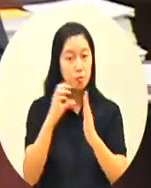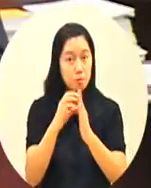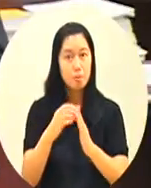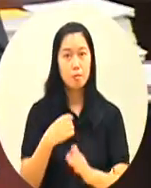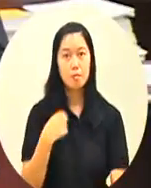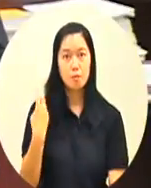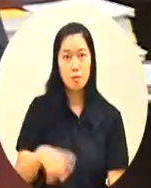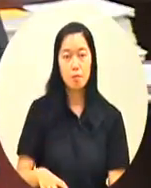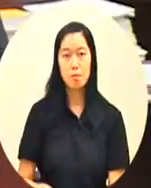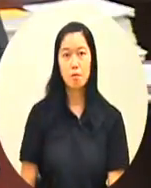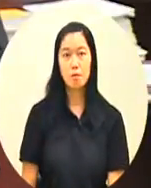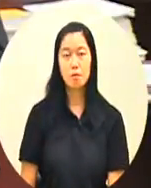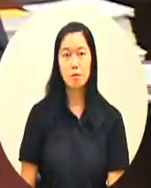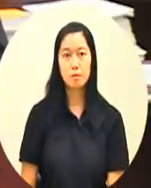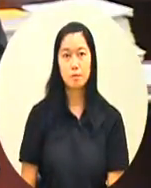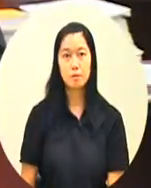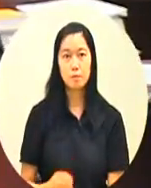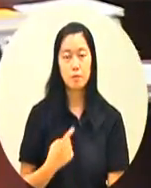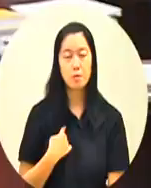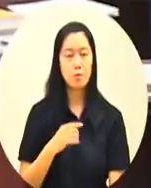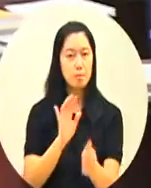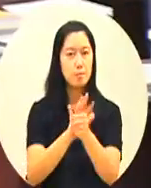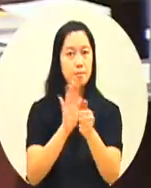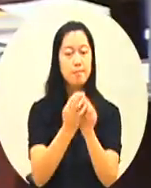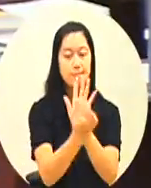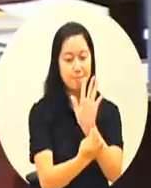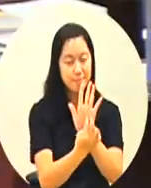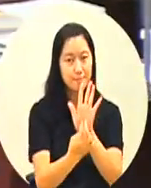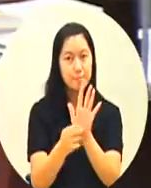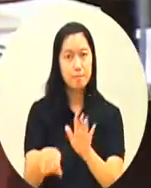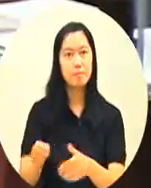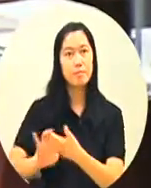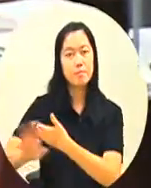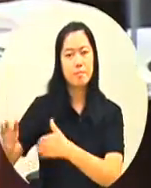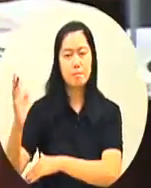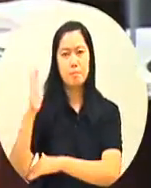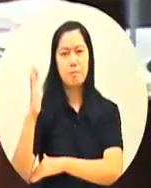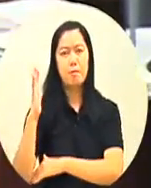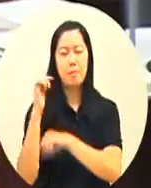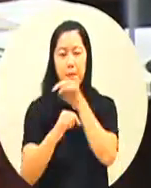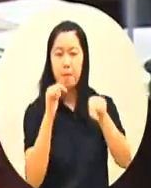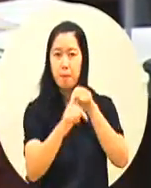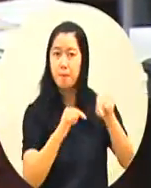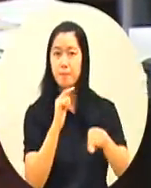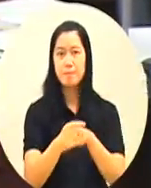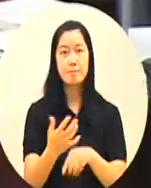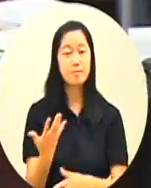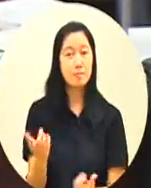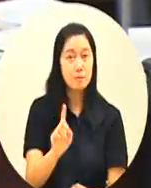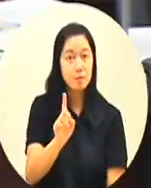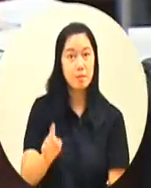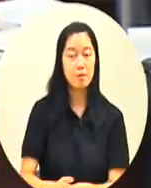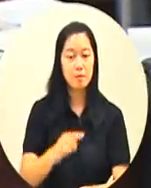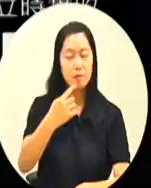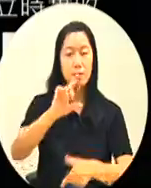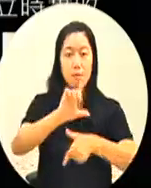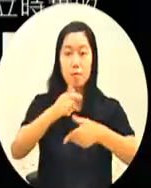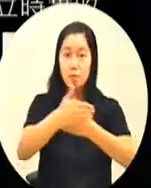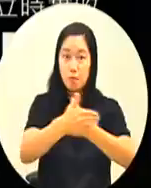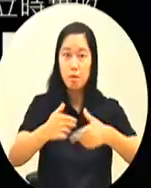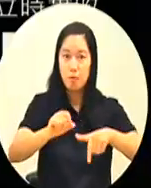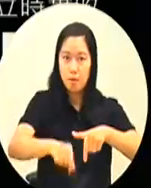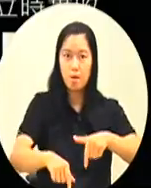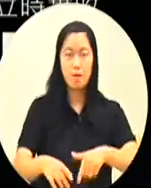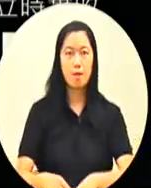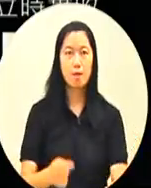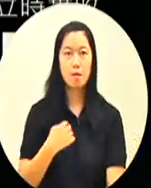花一点时间帮他们伸冤一下，被其他地方政府骂得很惨。而且一卡通公司其实它的身份其